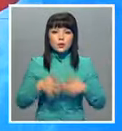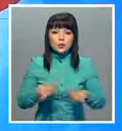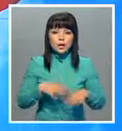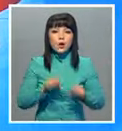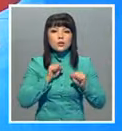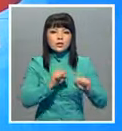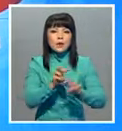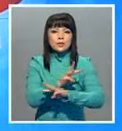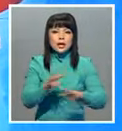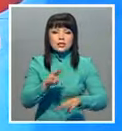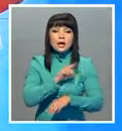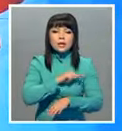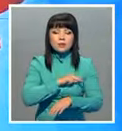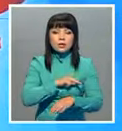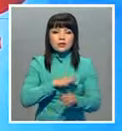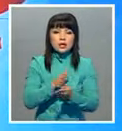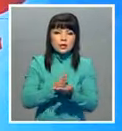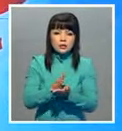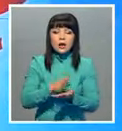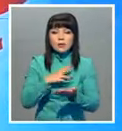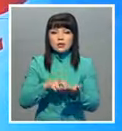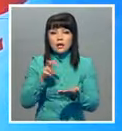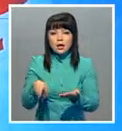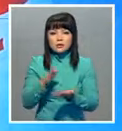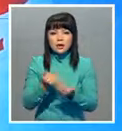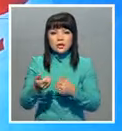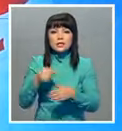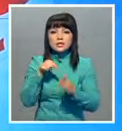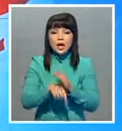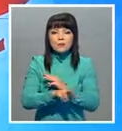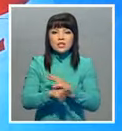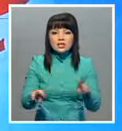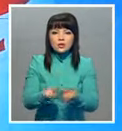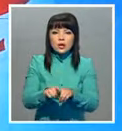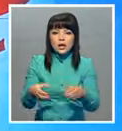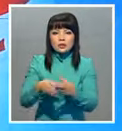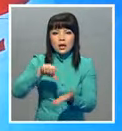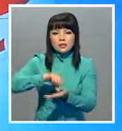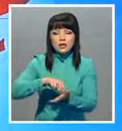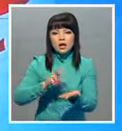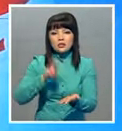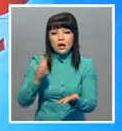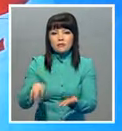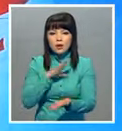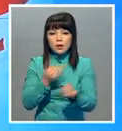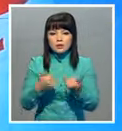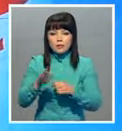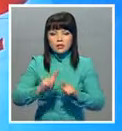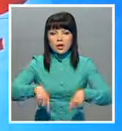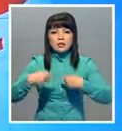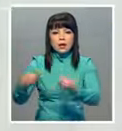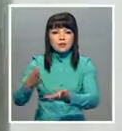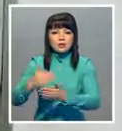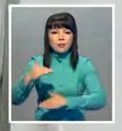Грузияда қорғаныс министрі қызметмен қош айтысқаннан кейін іле шала сыртқы істер министрі Майя Панджинкидзе отставкаға кетті. Портфелін